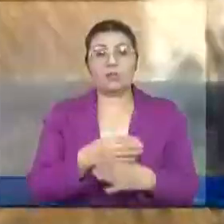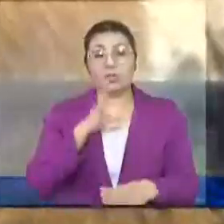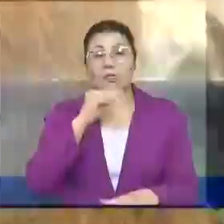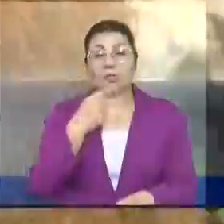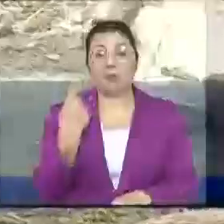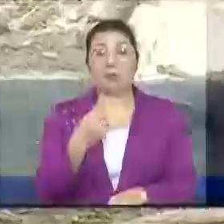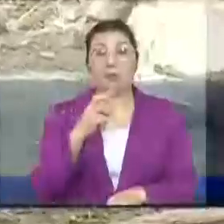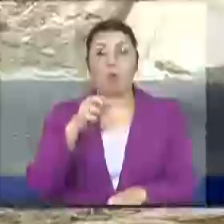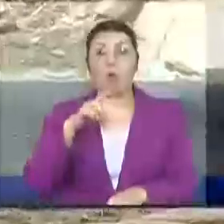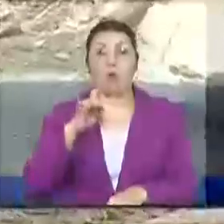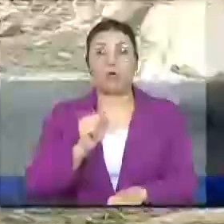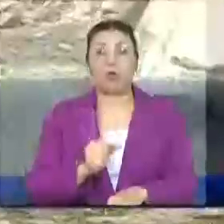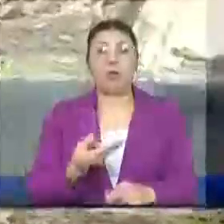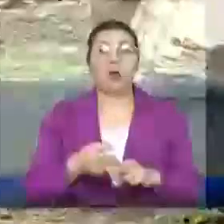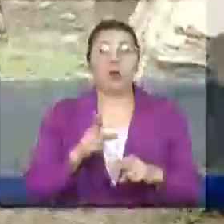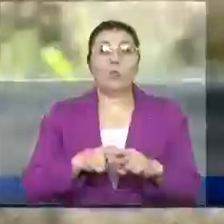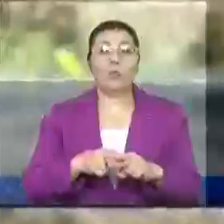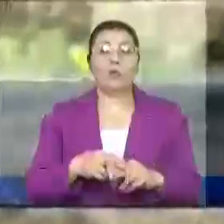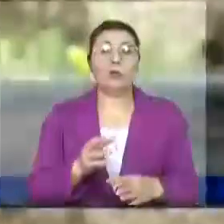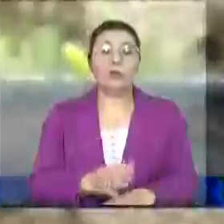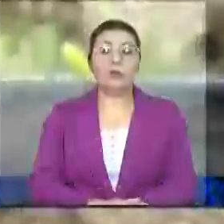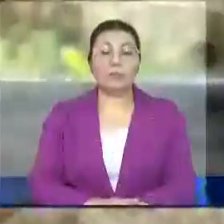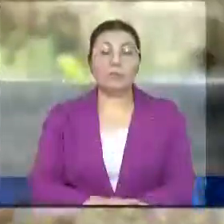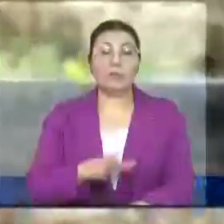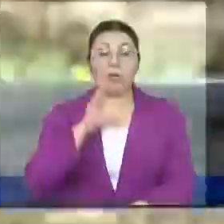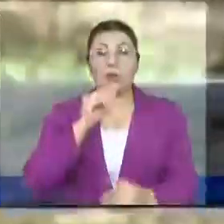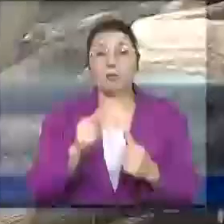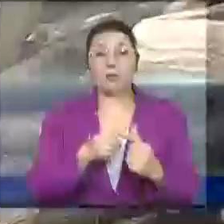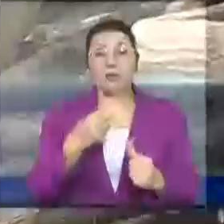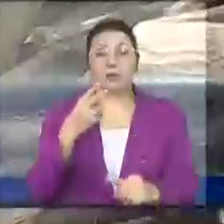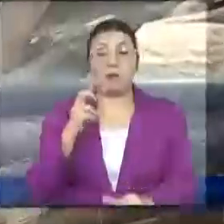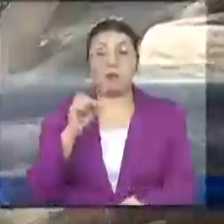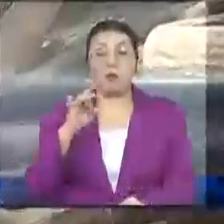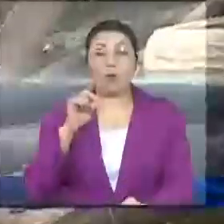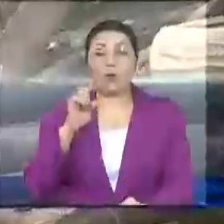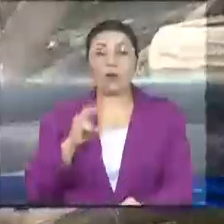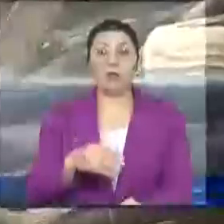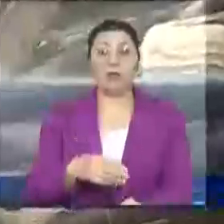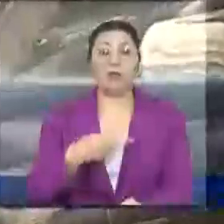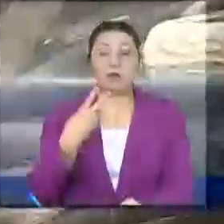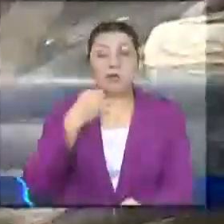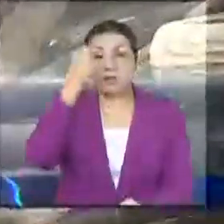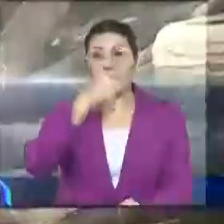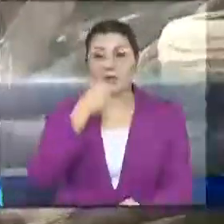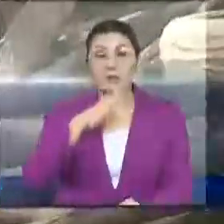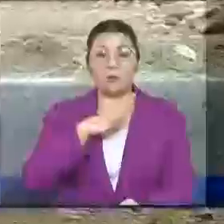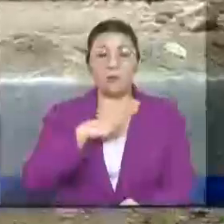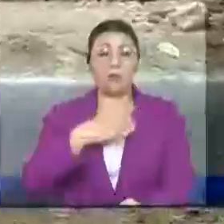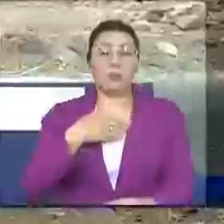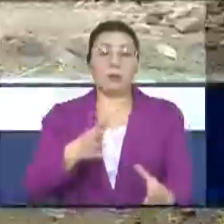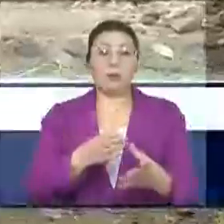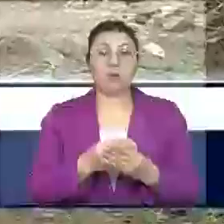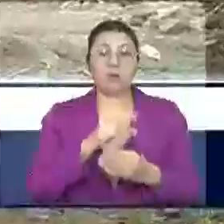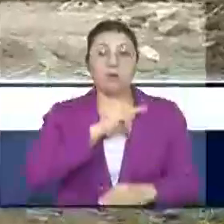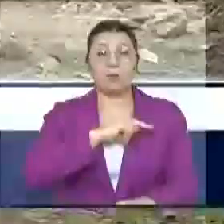бірі Боран. Бұл қызметтік иттің аты Боран. Менімен бірге 2 жыл болды қызмет атқарып келатқанына. Осы күнге дейін